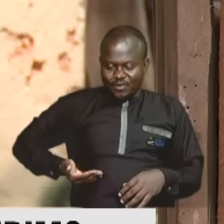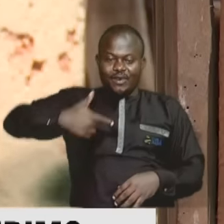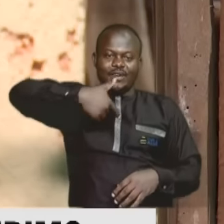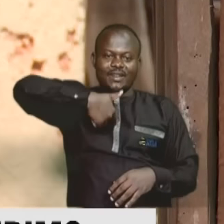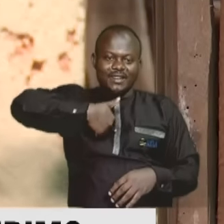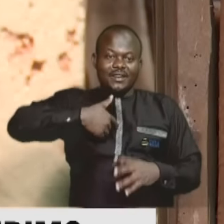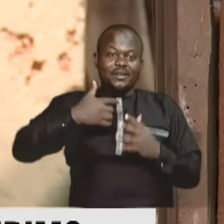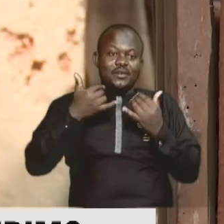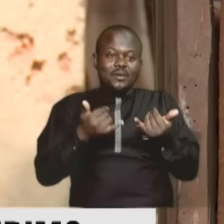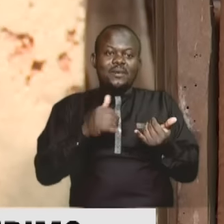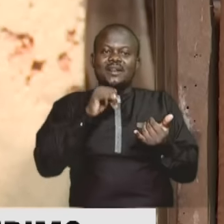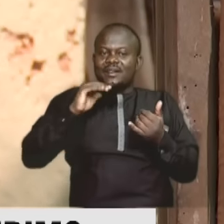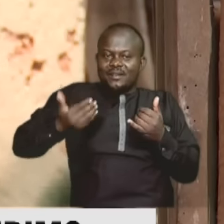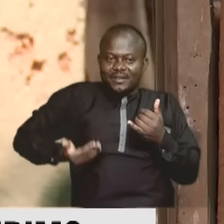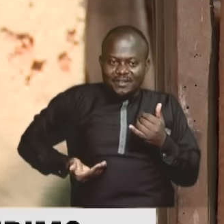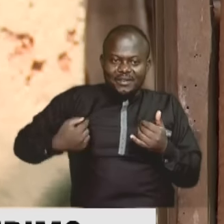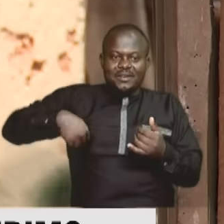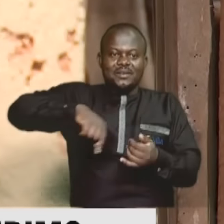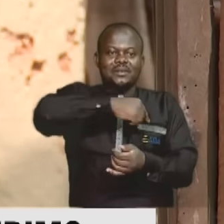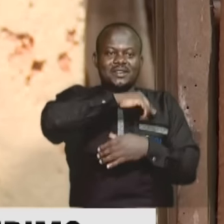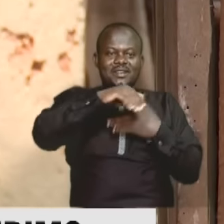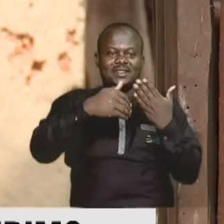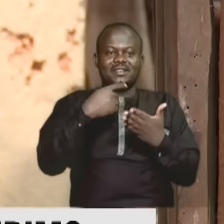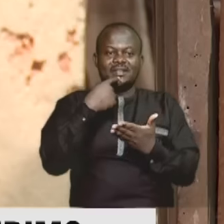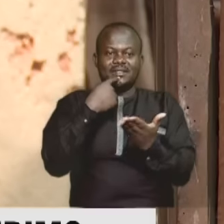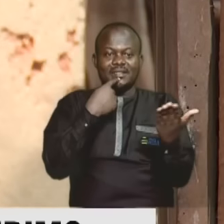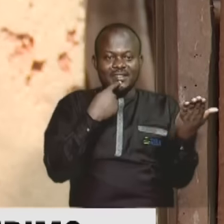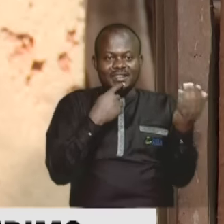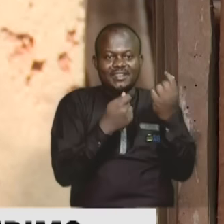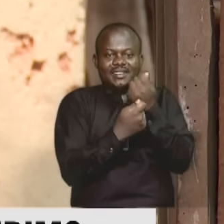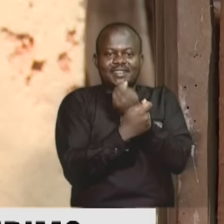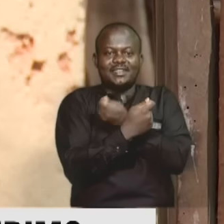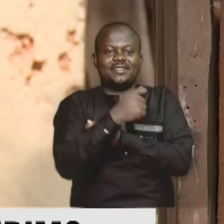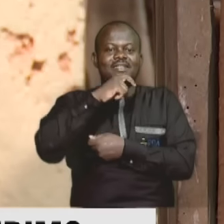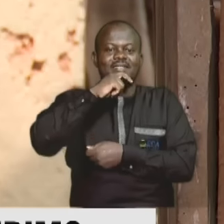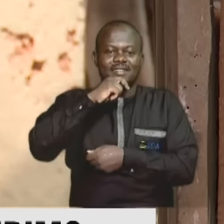Ubu sinyira umugore maze ubu ngubu nigize umugabo.